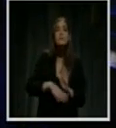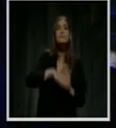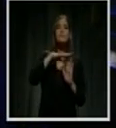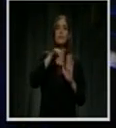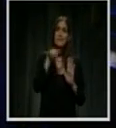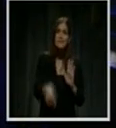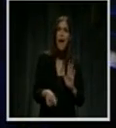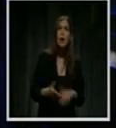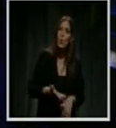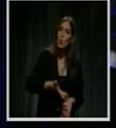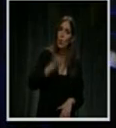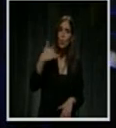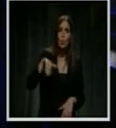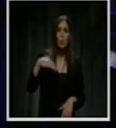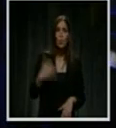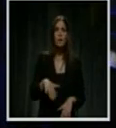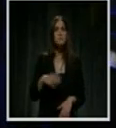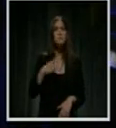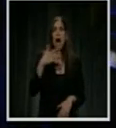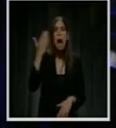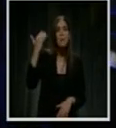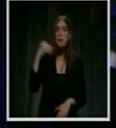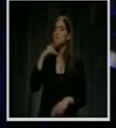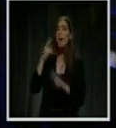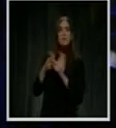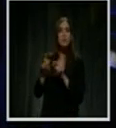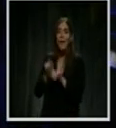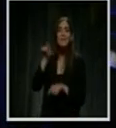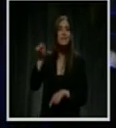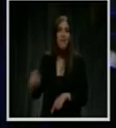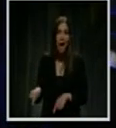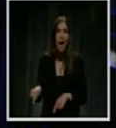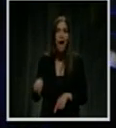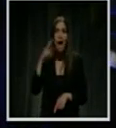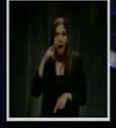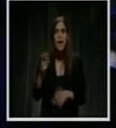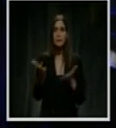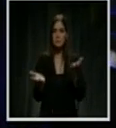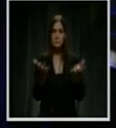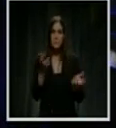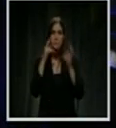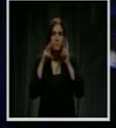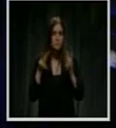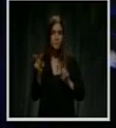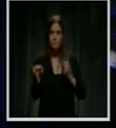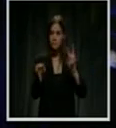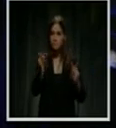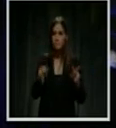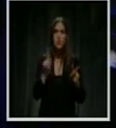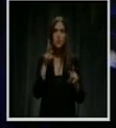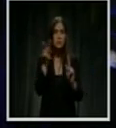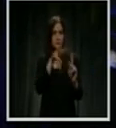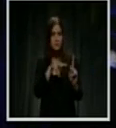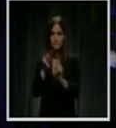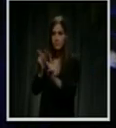żidiet b'saħħithom lill-edukaturi tagħna. Ikkumparaw. U llum kulħadd jista' jagħmel dak l-eżerċizzju ta' paragun bejn dan